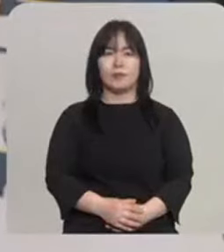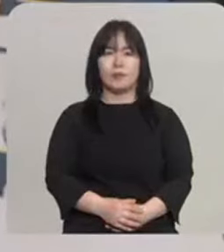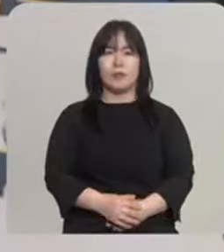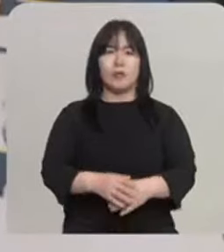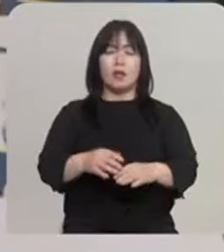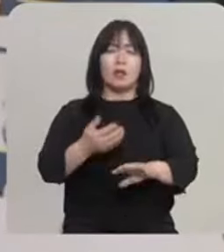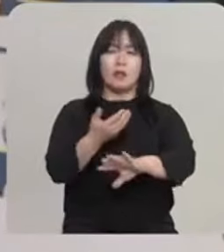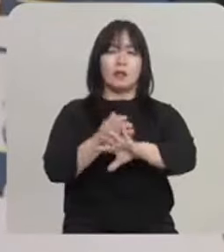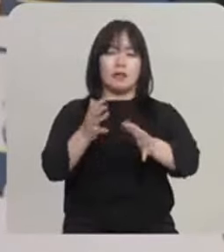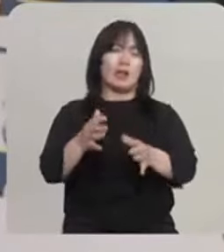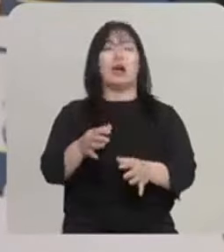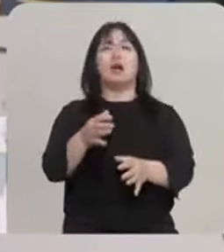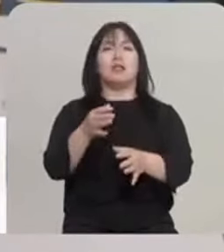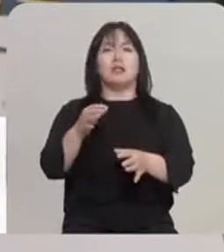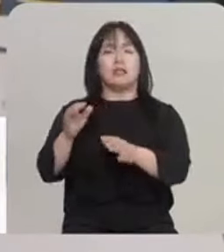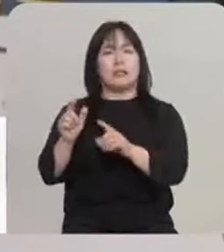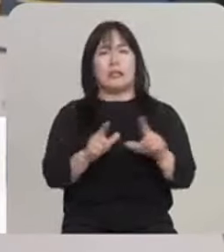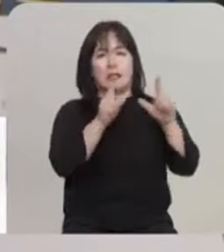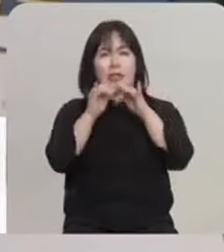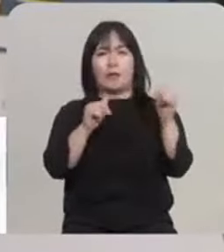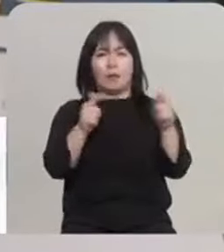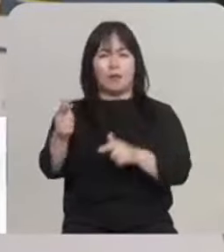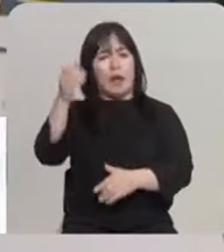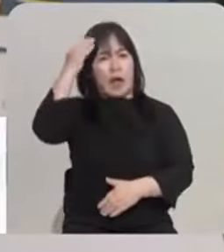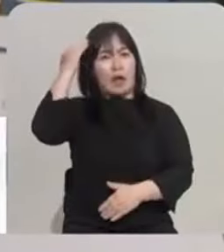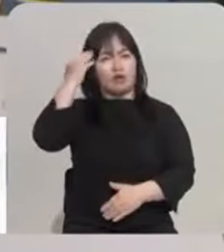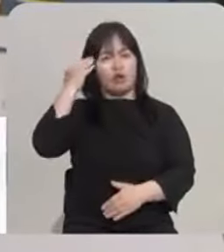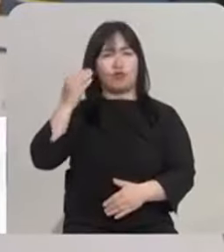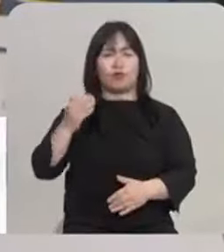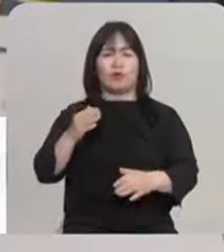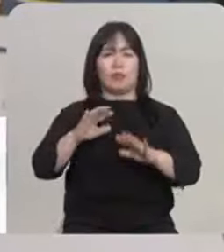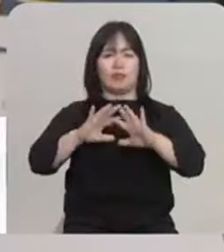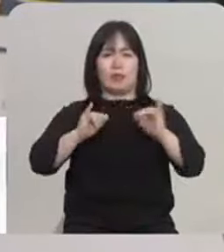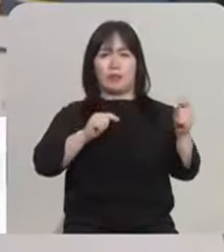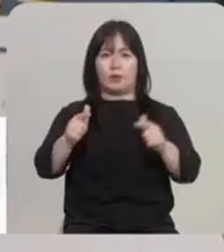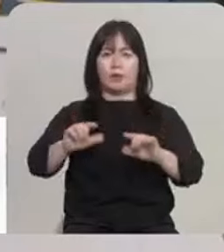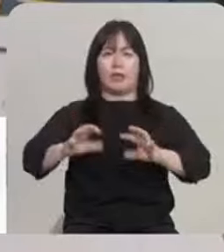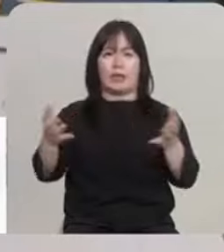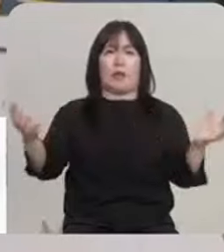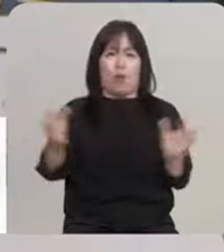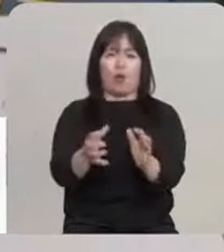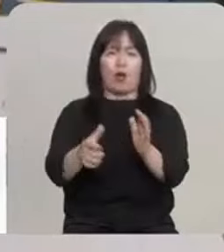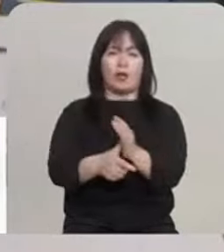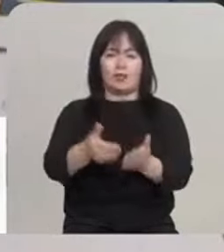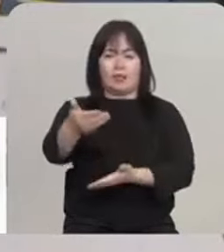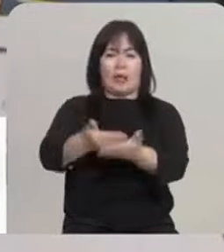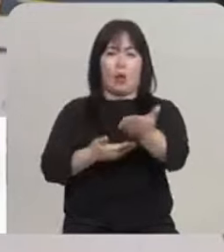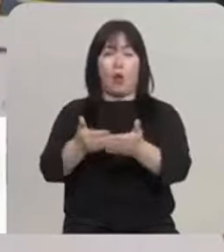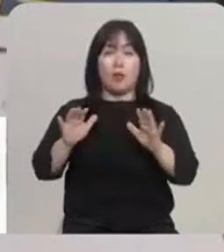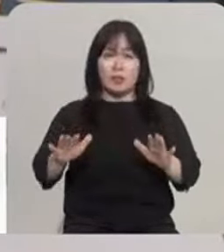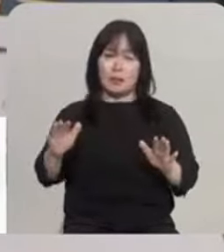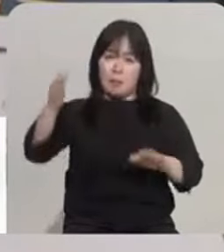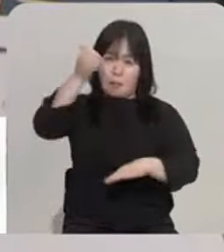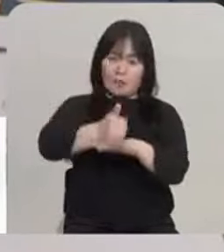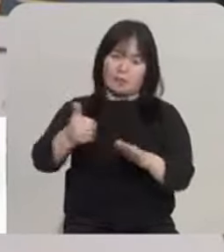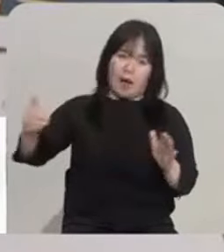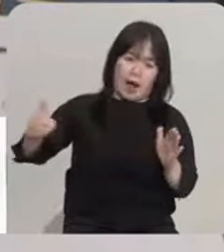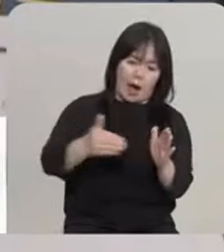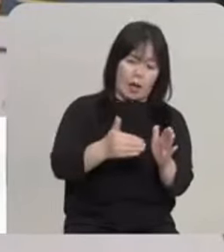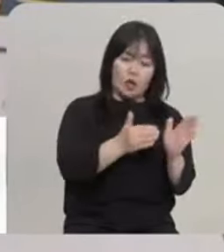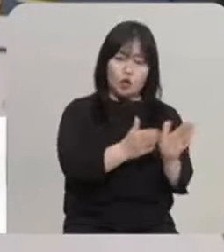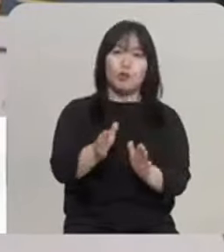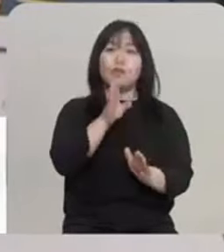재외동포 경제인이 한 자리에 모이는 세계 한인 비즈니스 대회가 넉달 뒤 전북에서 열립니다 지금은 막바지 대회 준비가